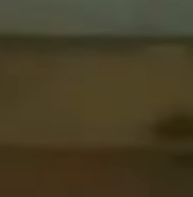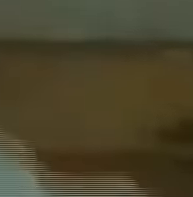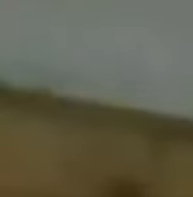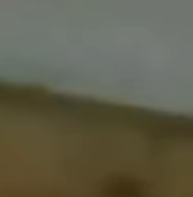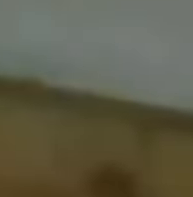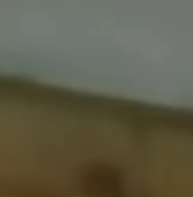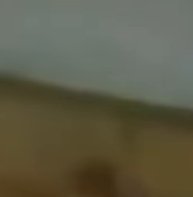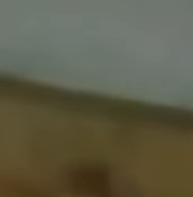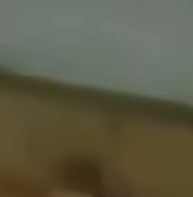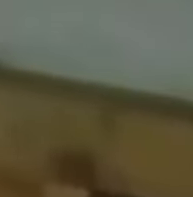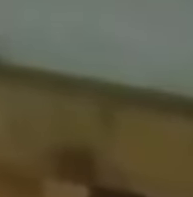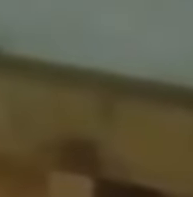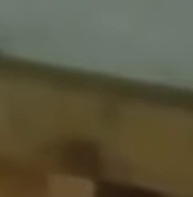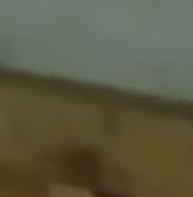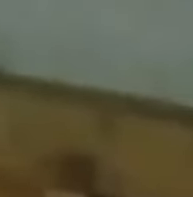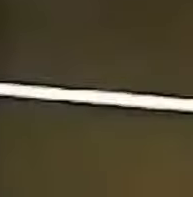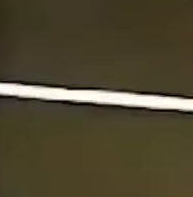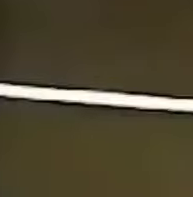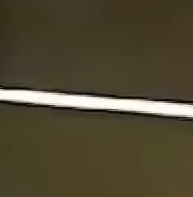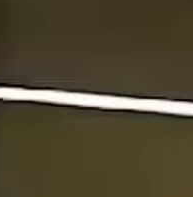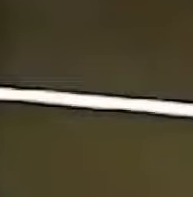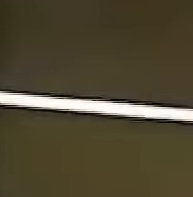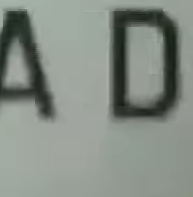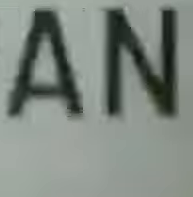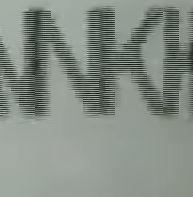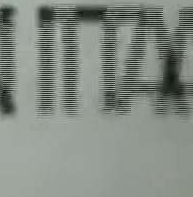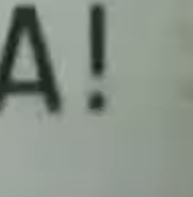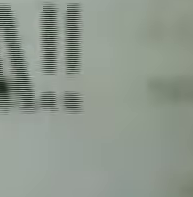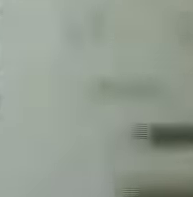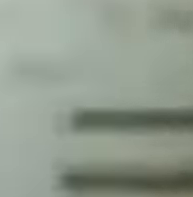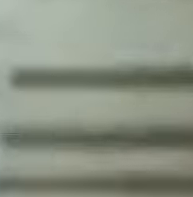efeknya gitu? Paling ujung-ujungnya sama aja.